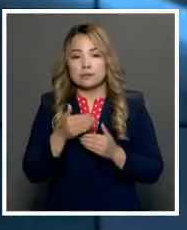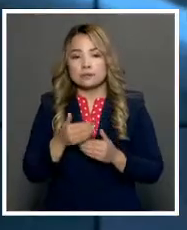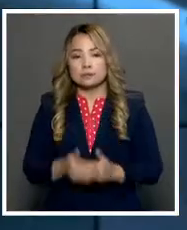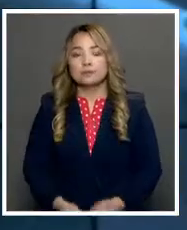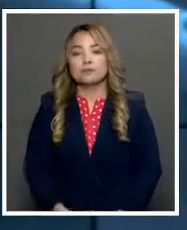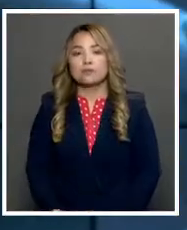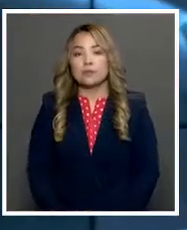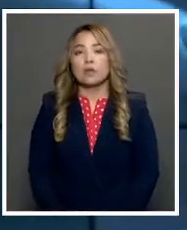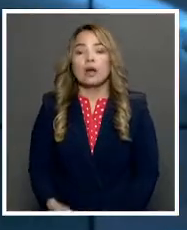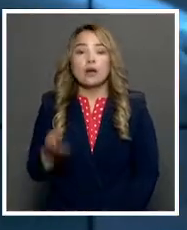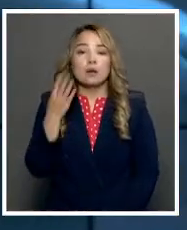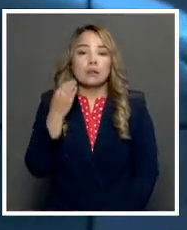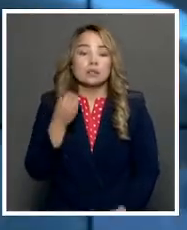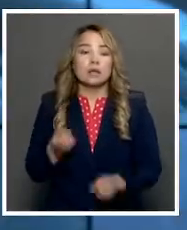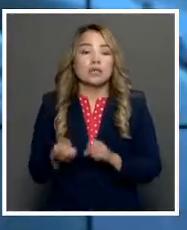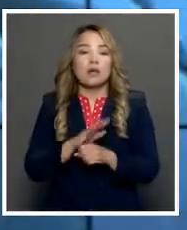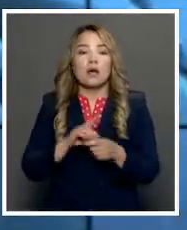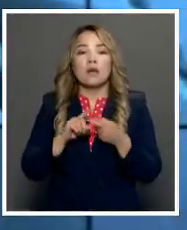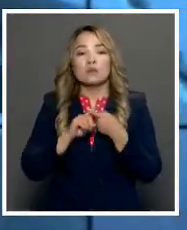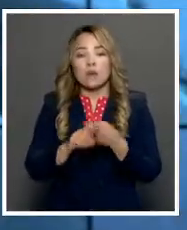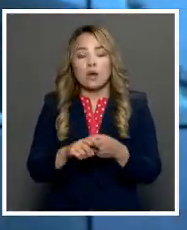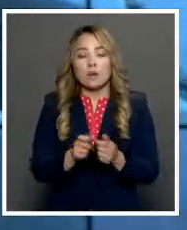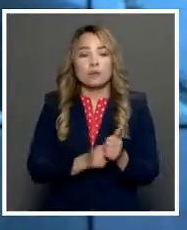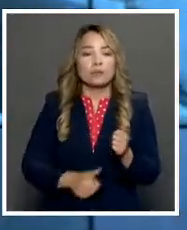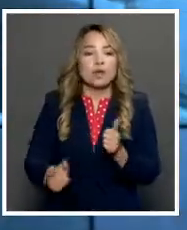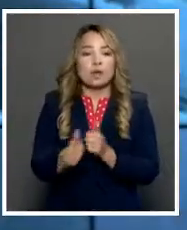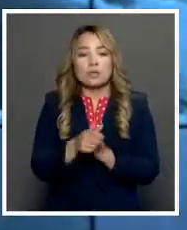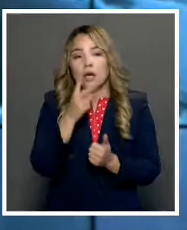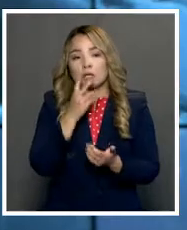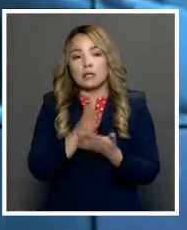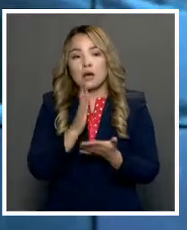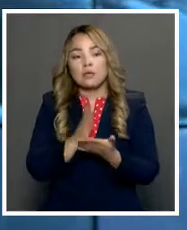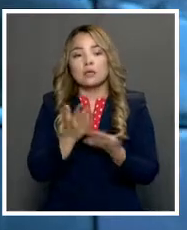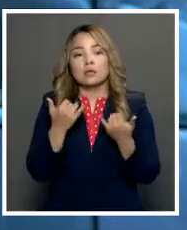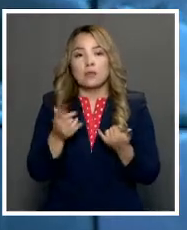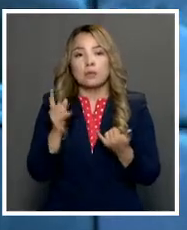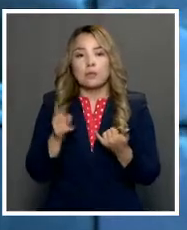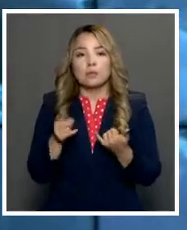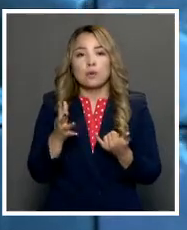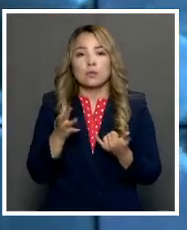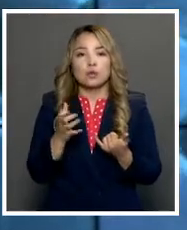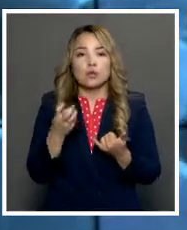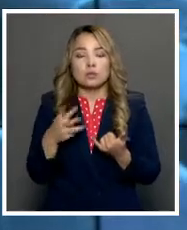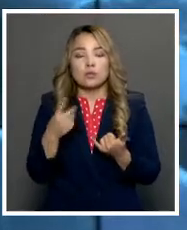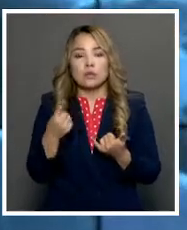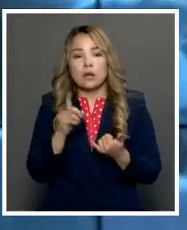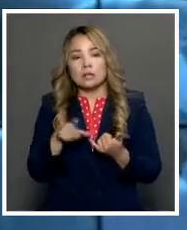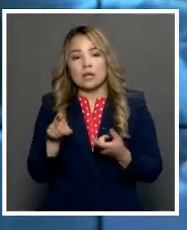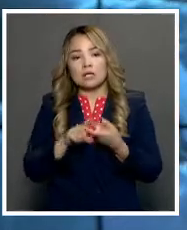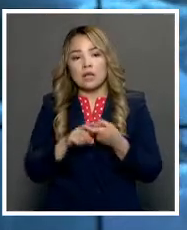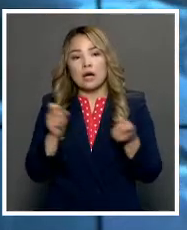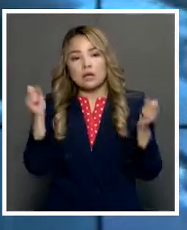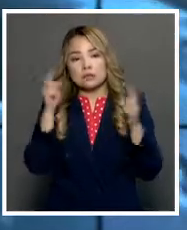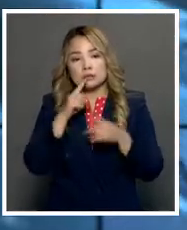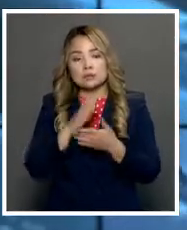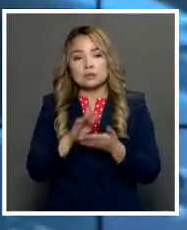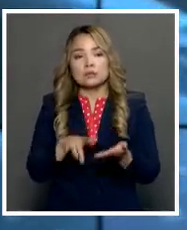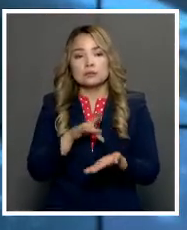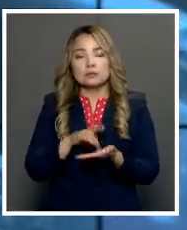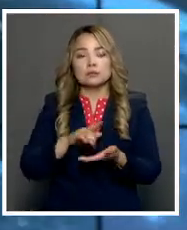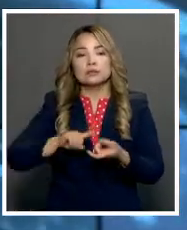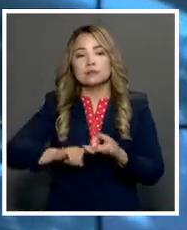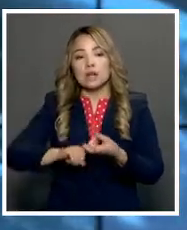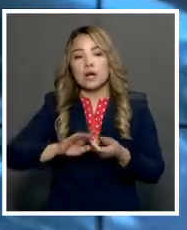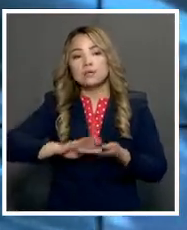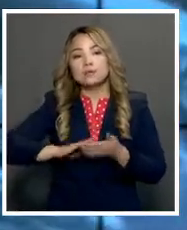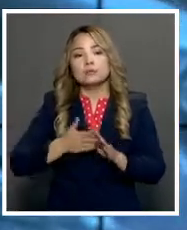Алматы коронавирус жұқтыру дерегі бойынша бүгін көш бастады. Бір тәулікте 1531 адамнан инфекция табылған. Қала қазір